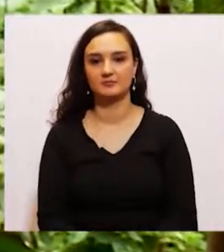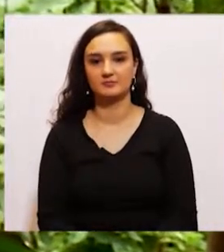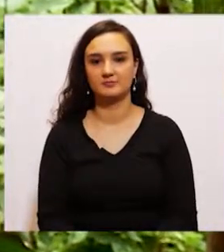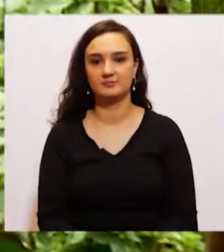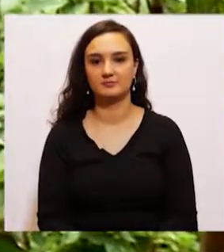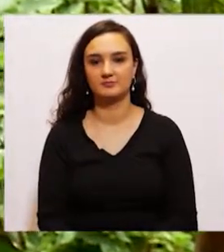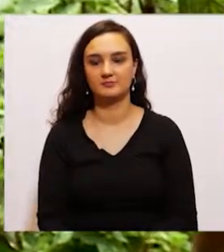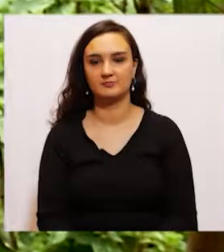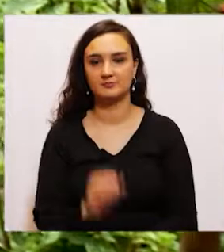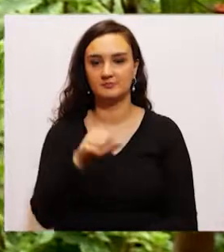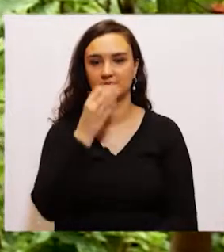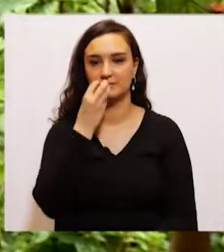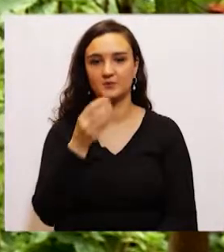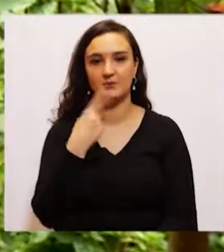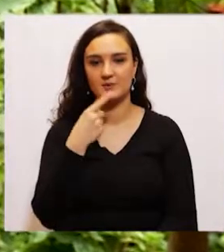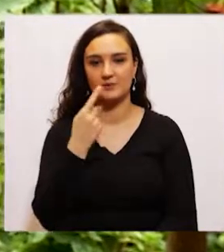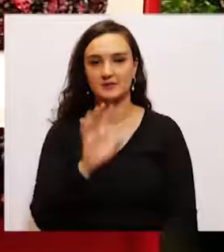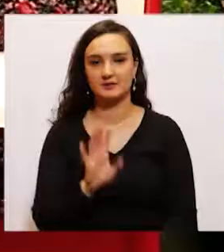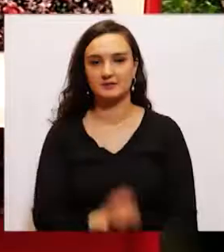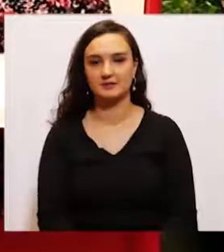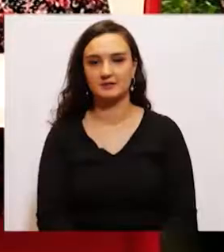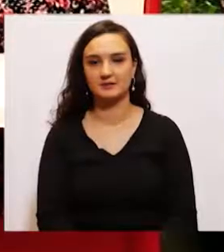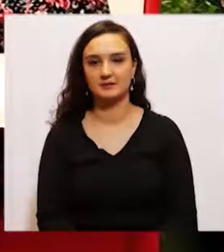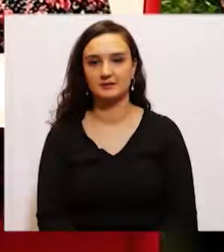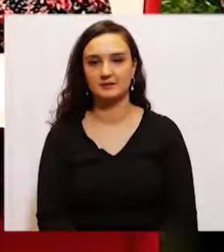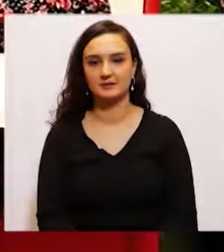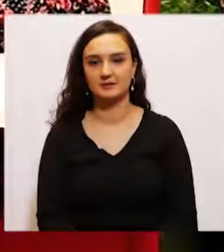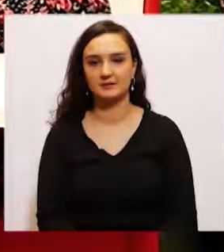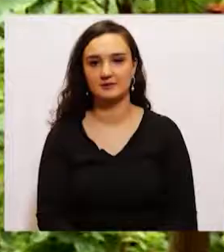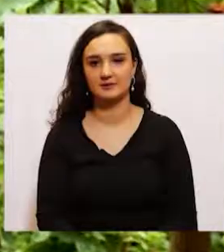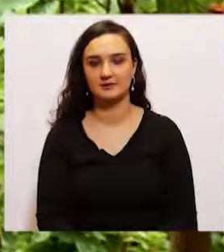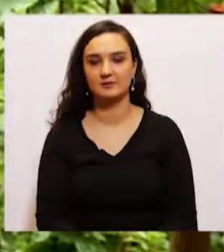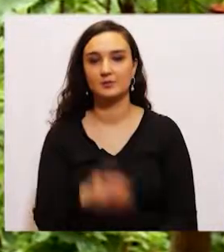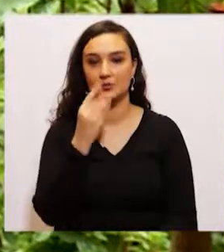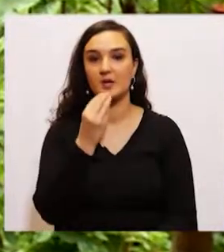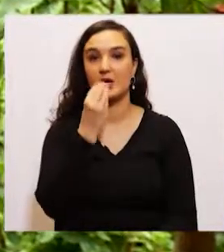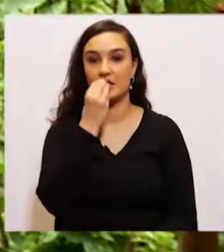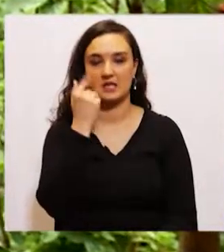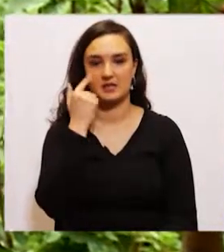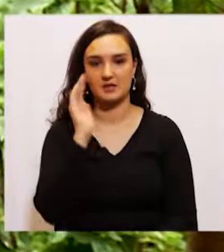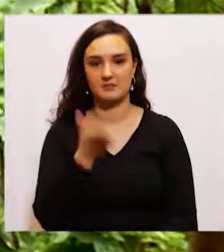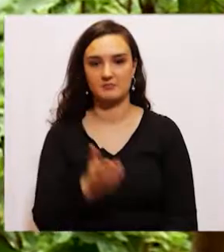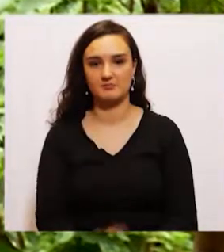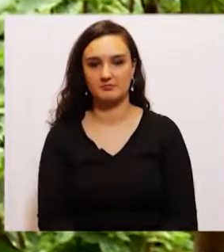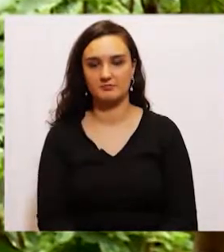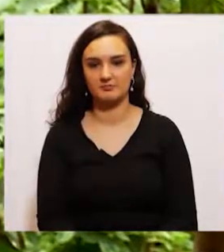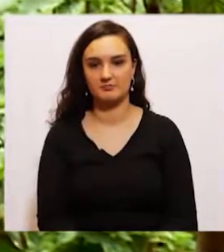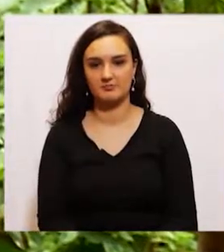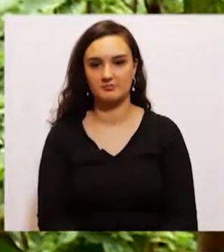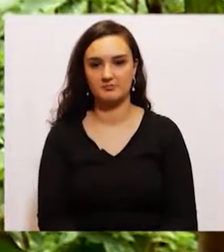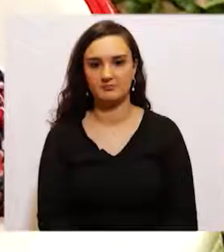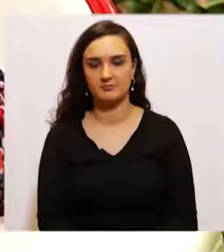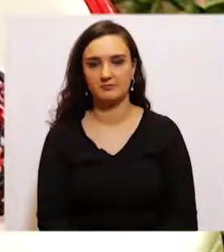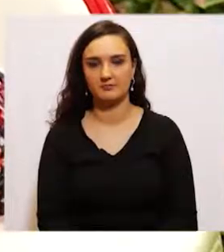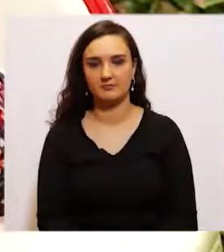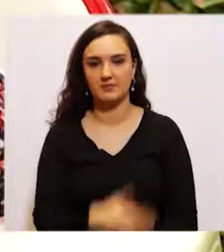შეიძლება რომ ეს გამოღო, რამე ხო არის ტყუის? არა. ლაპარაკო? შეურჭობთ, მაშინ იტირებს. შეურჭობ, იტირებს, ახლა